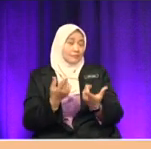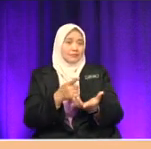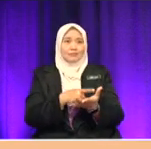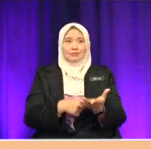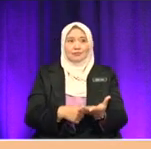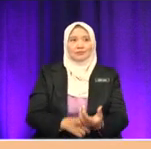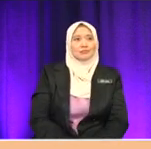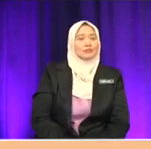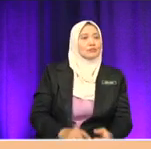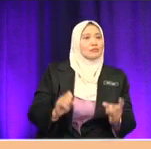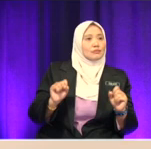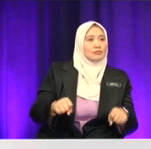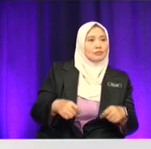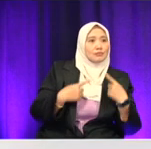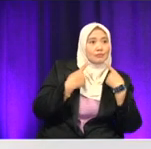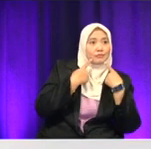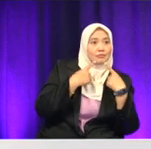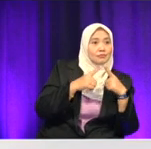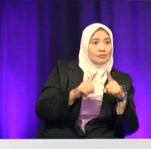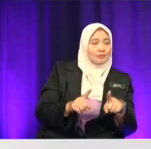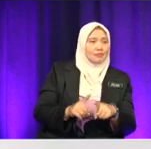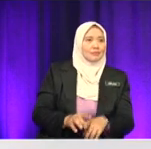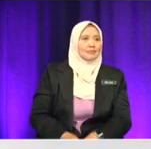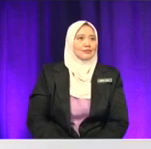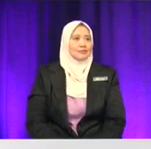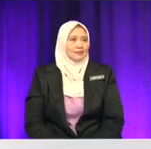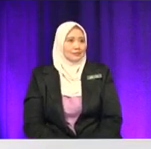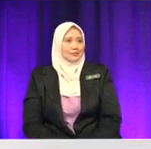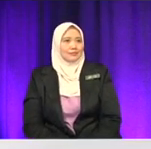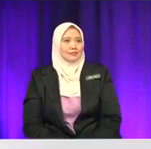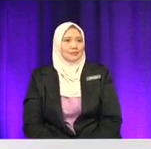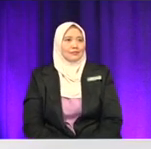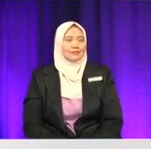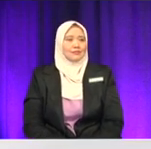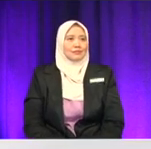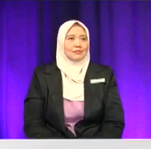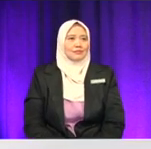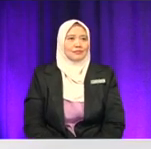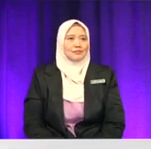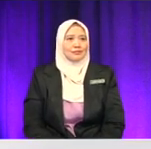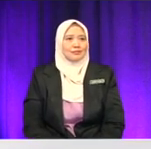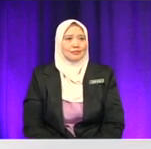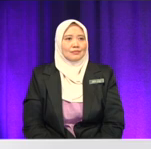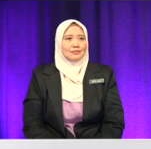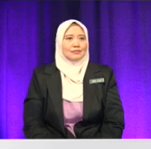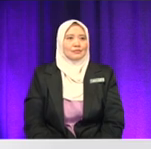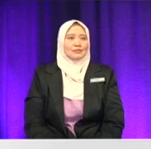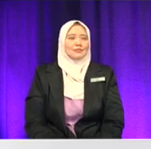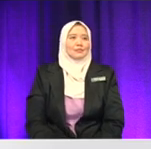Okey, Abbas dah siap. Okey. Aziz terbalik di situ,